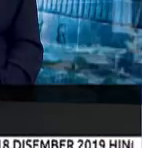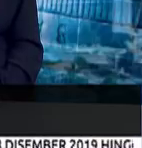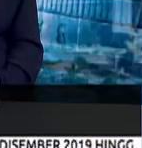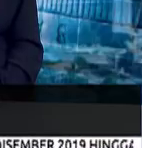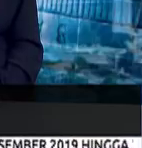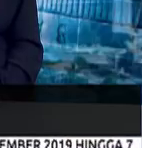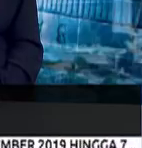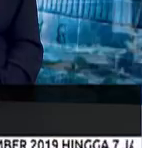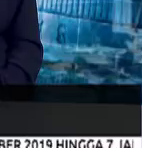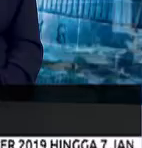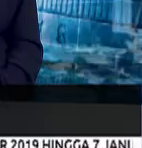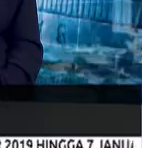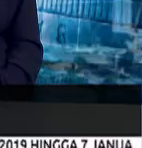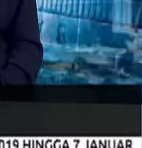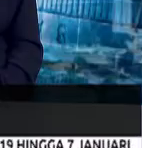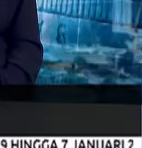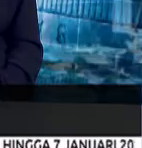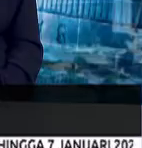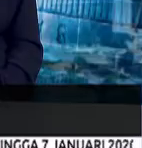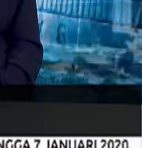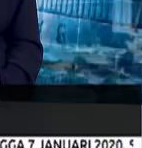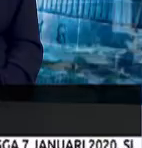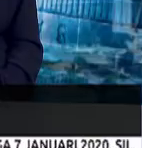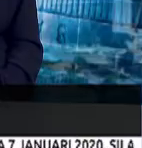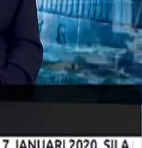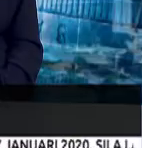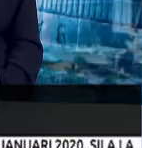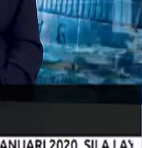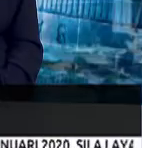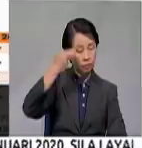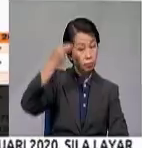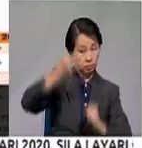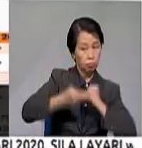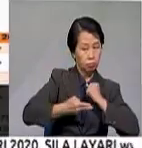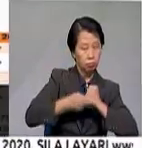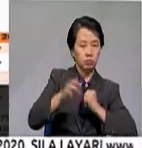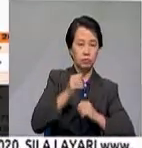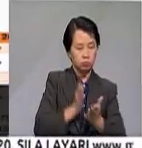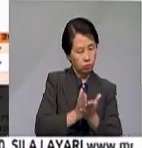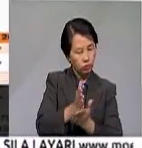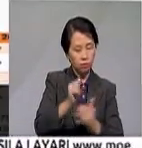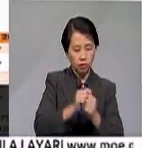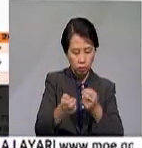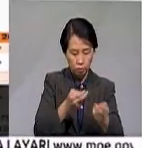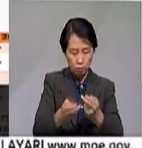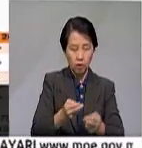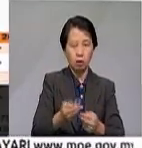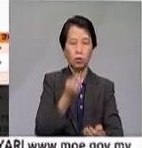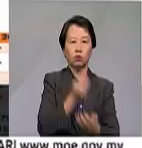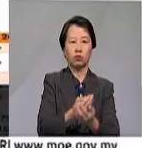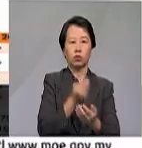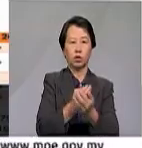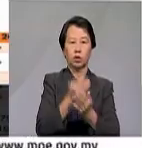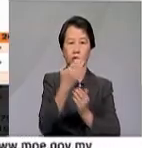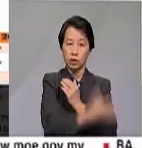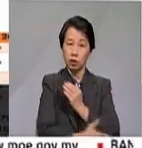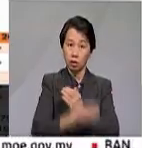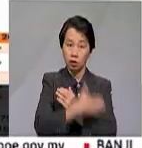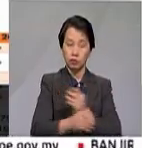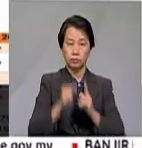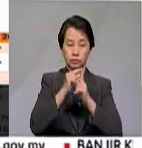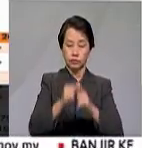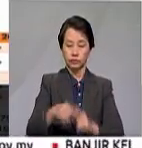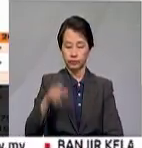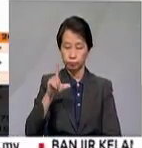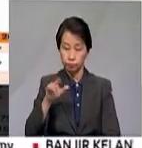unjuran stabil adalah bukti kukuh bahawa kerajaan bersifat berhemah dan telus dalam pengurusan fiskal negara. Dalam satu kenyataan,